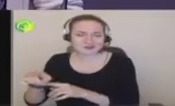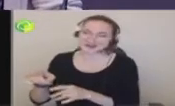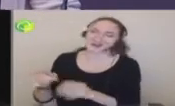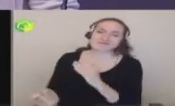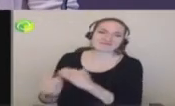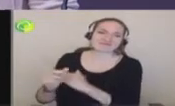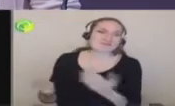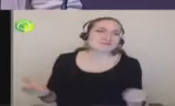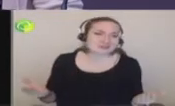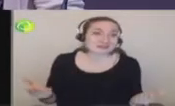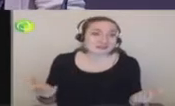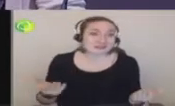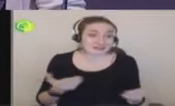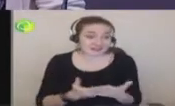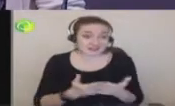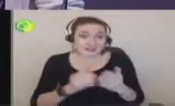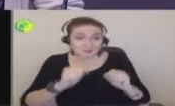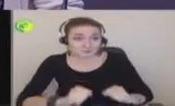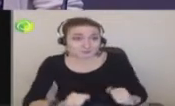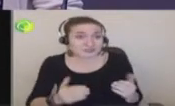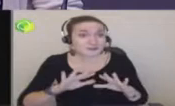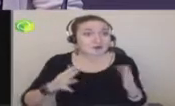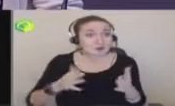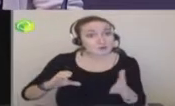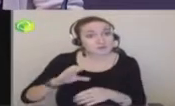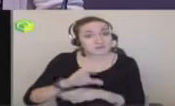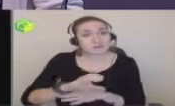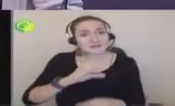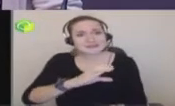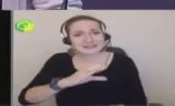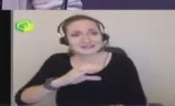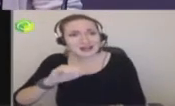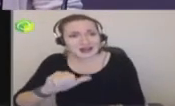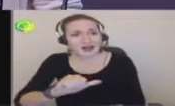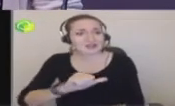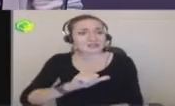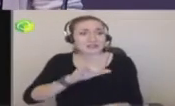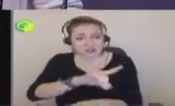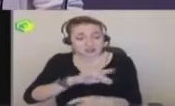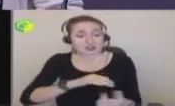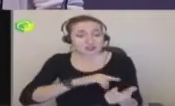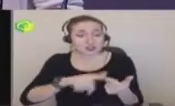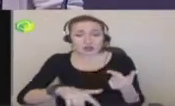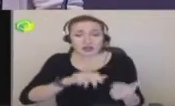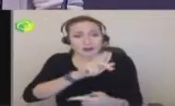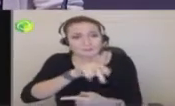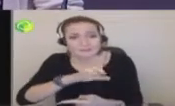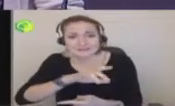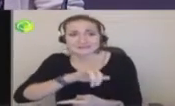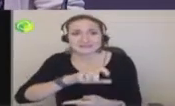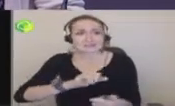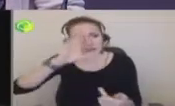soutiens, grâce notamment au CCH, grâce à Agrica, à Piscil, à Malakoff Médéric, Humanis et ProBTP. Et